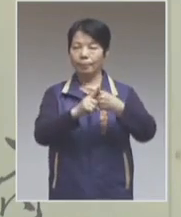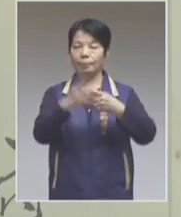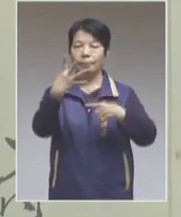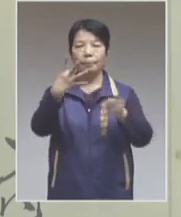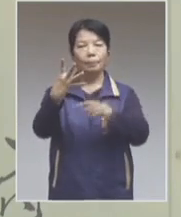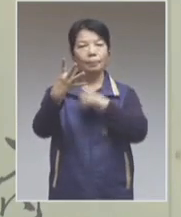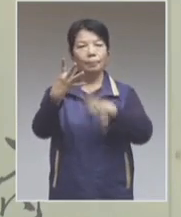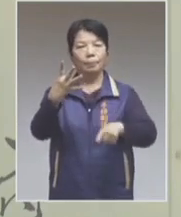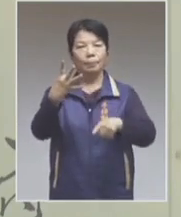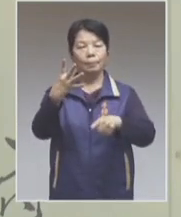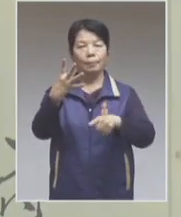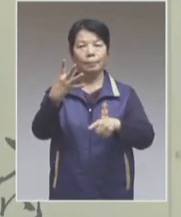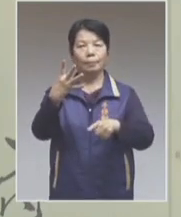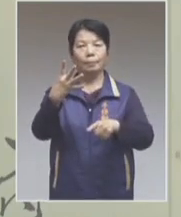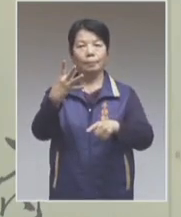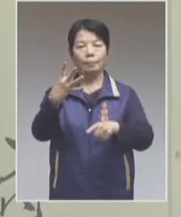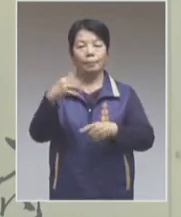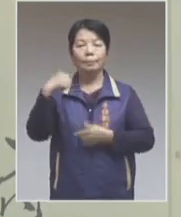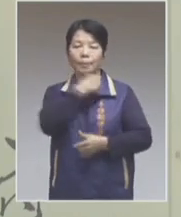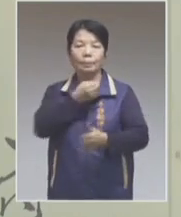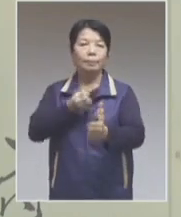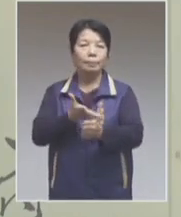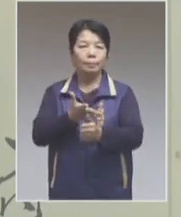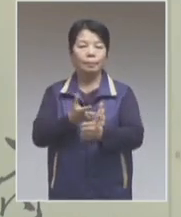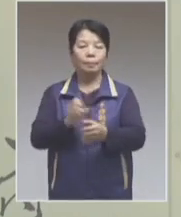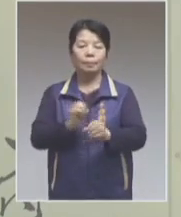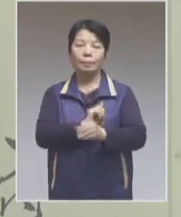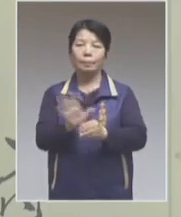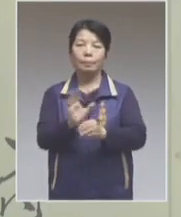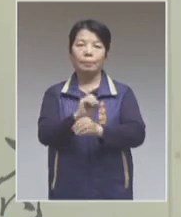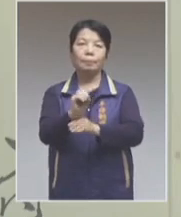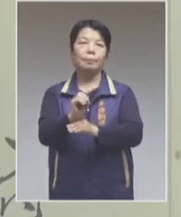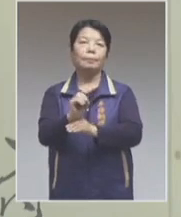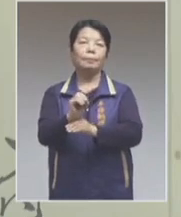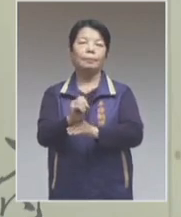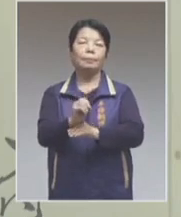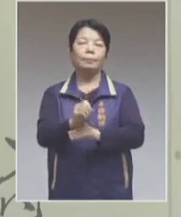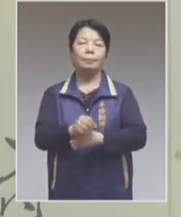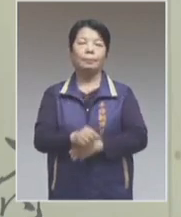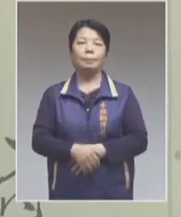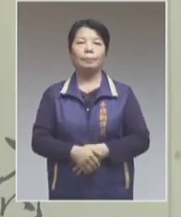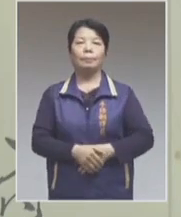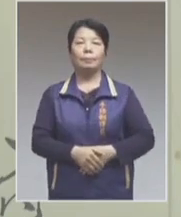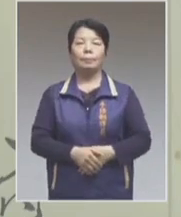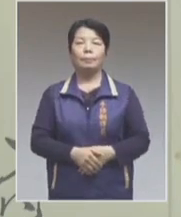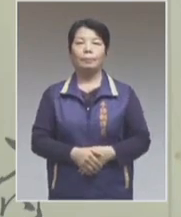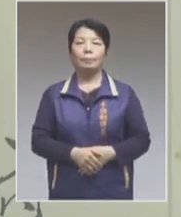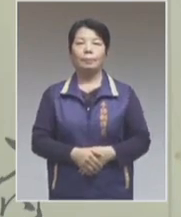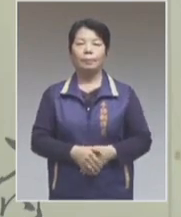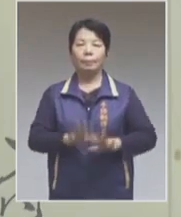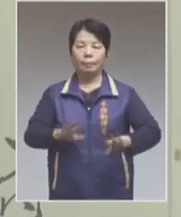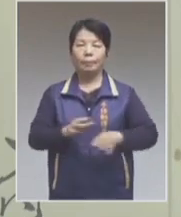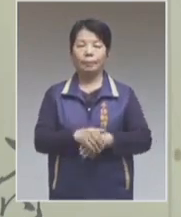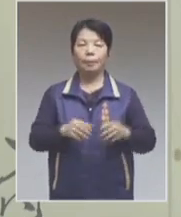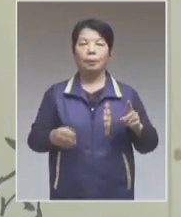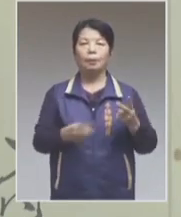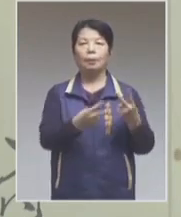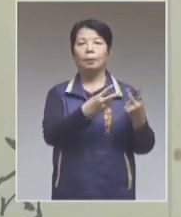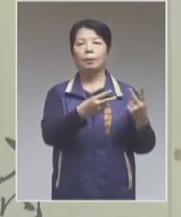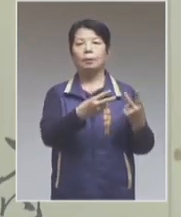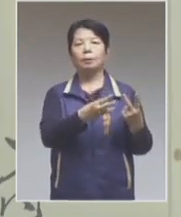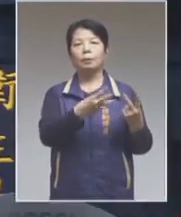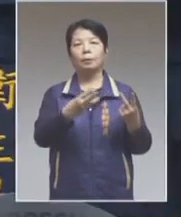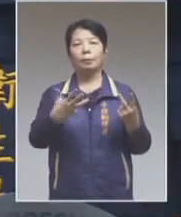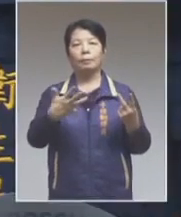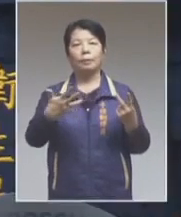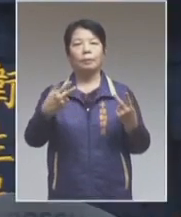的这个本土的 COVID-19 的个案。那首先讲到我们首先案号是23387